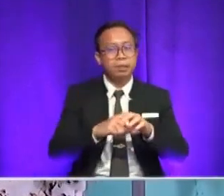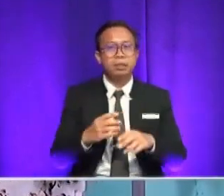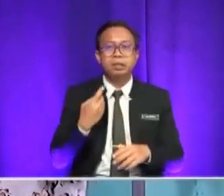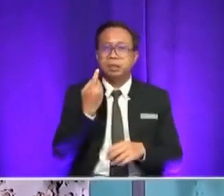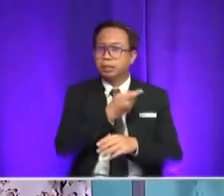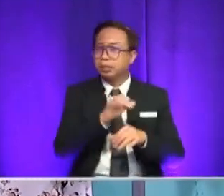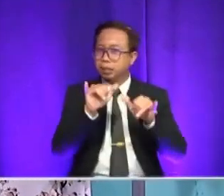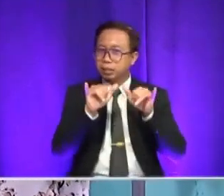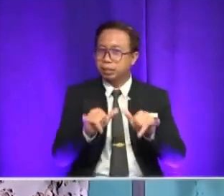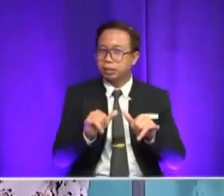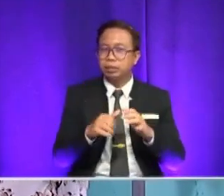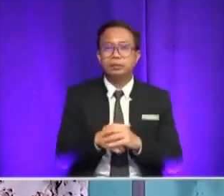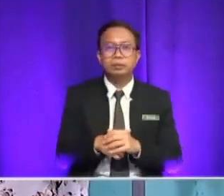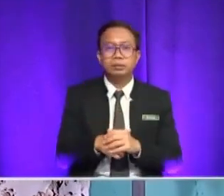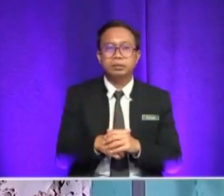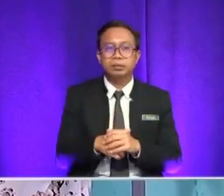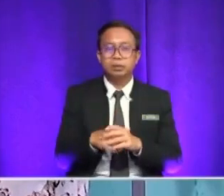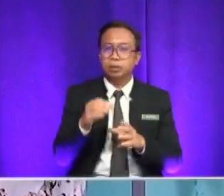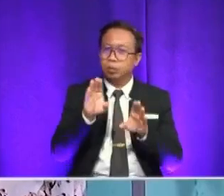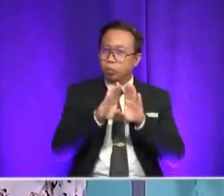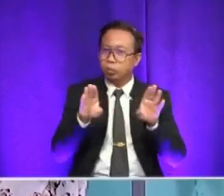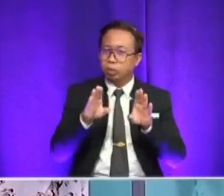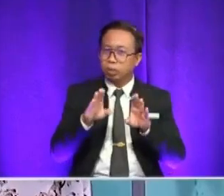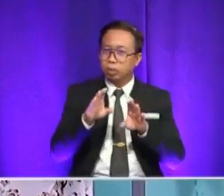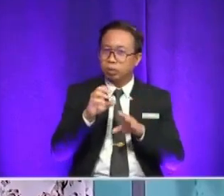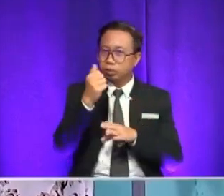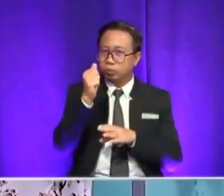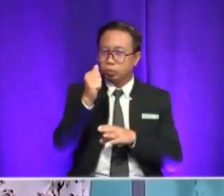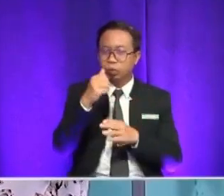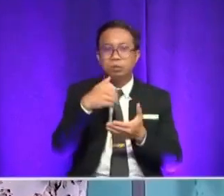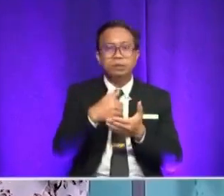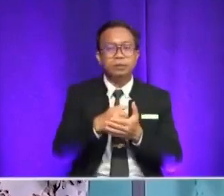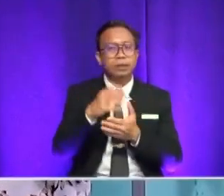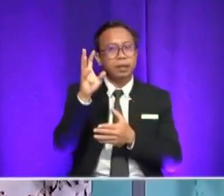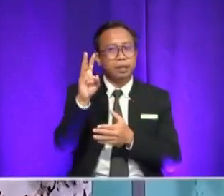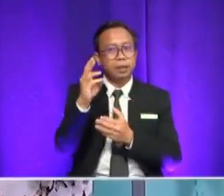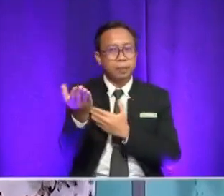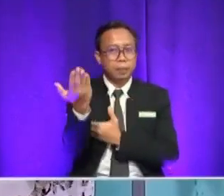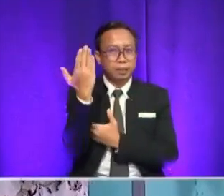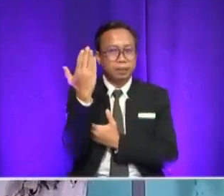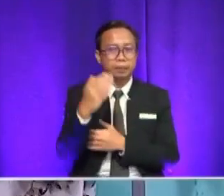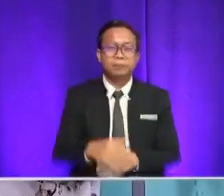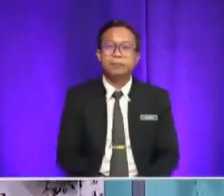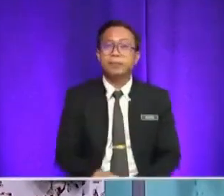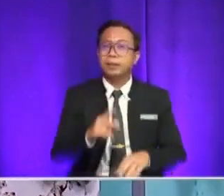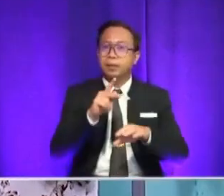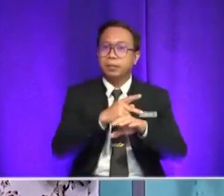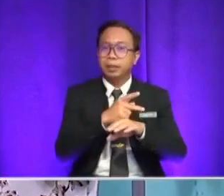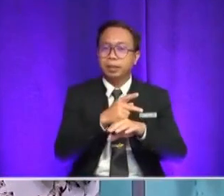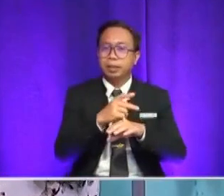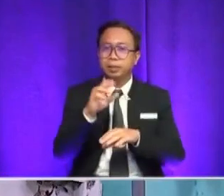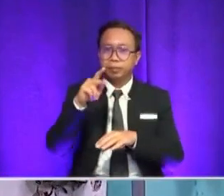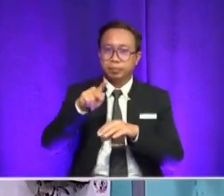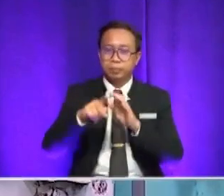tetapkan contohnya penyaman udara tu dia on daripada pukul 10 malam sampai pukul 6 pagi contohnya. Okey, kita pakai sensor